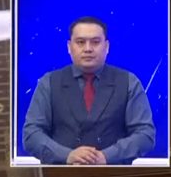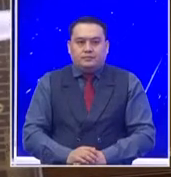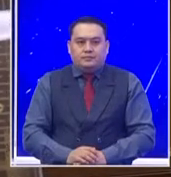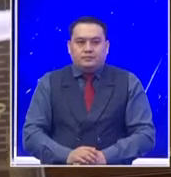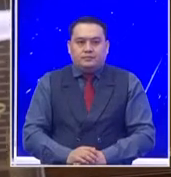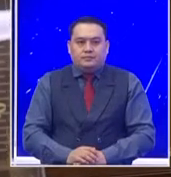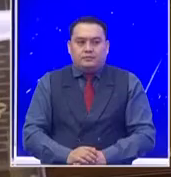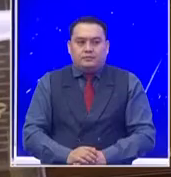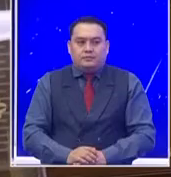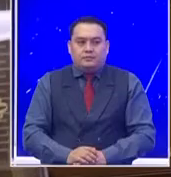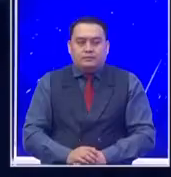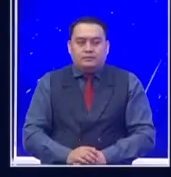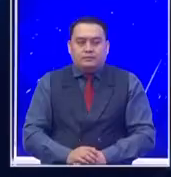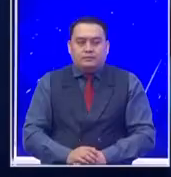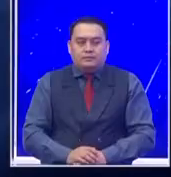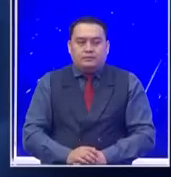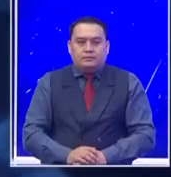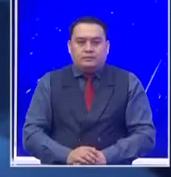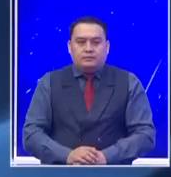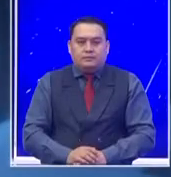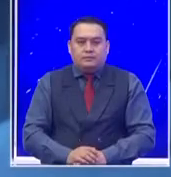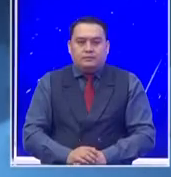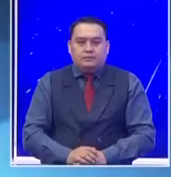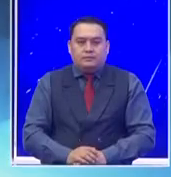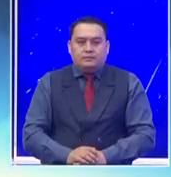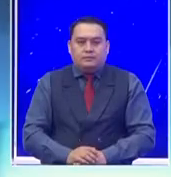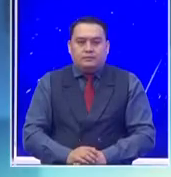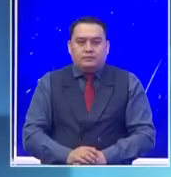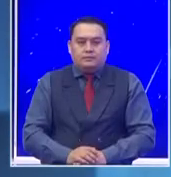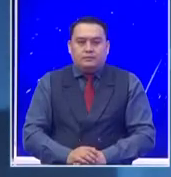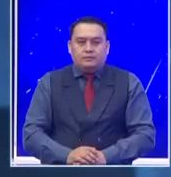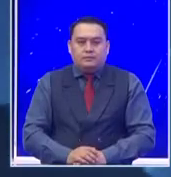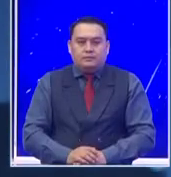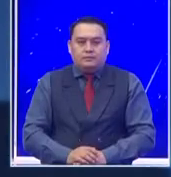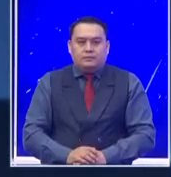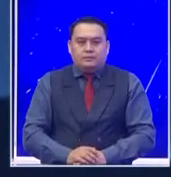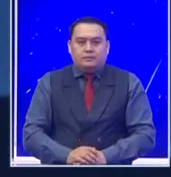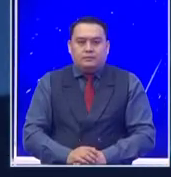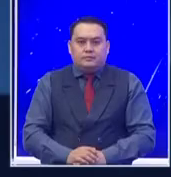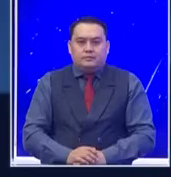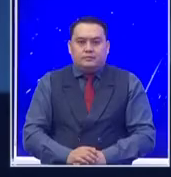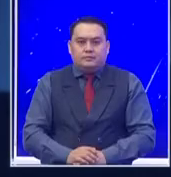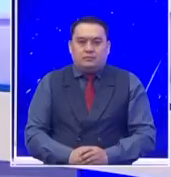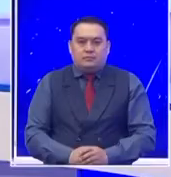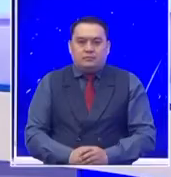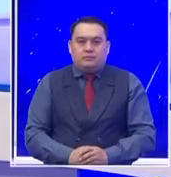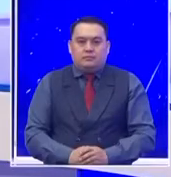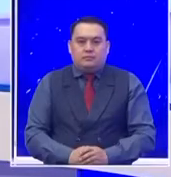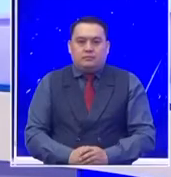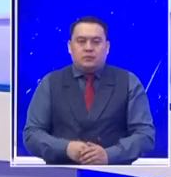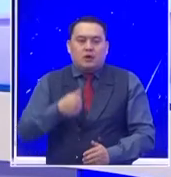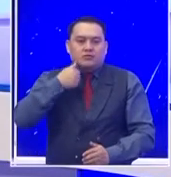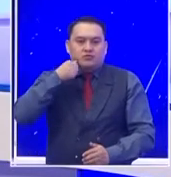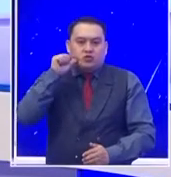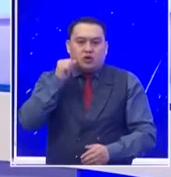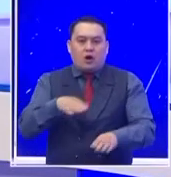а затем охраны уже слабенькие джокере компании жетысу талды-курган минувшей